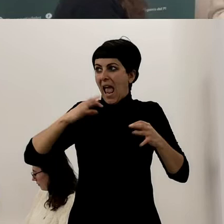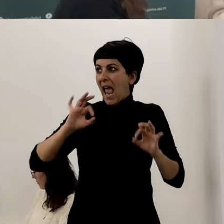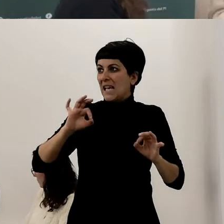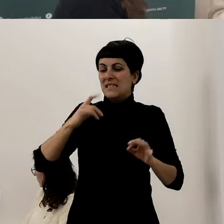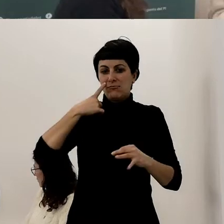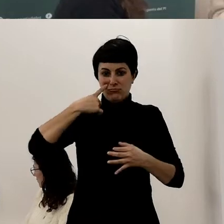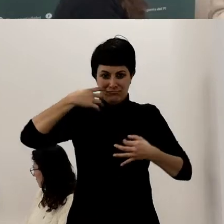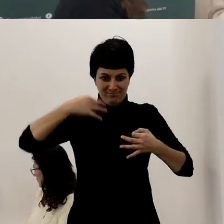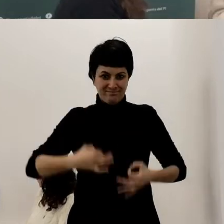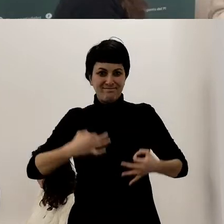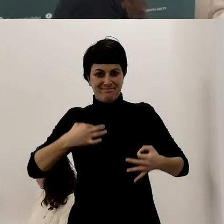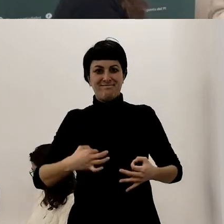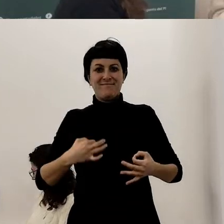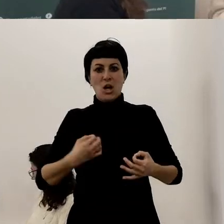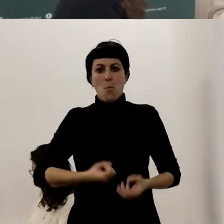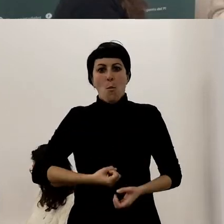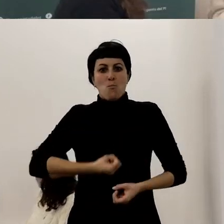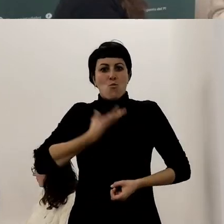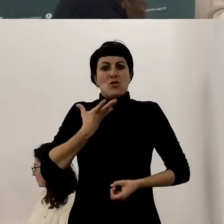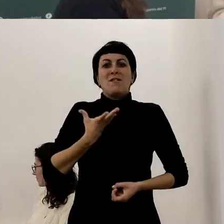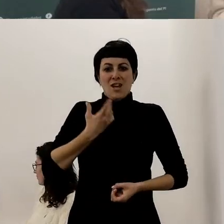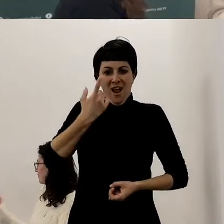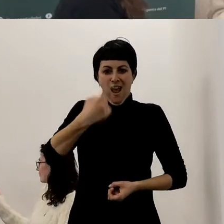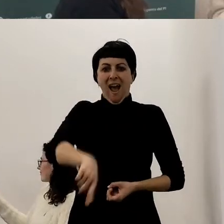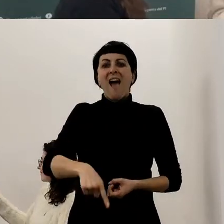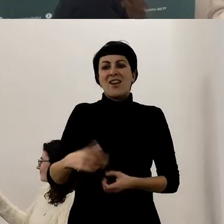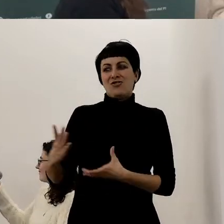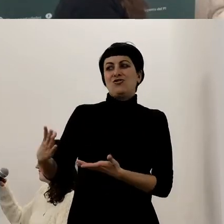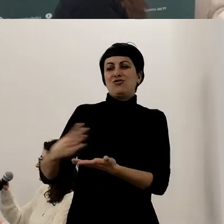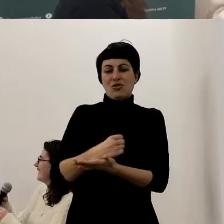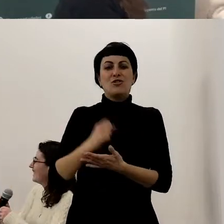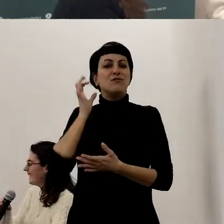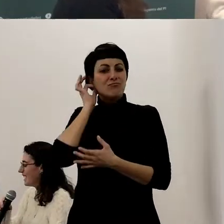realment que ens motiva molt a totes.